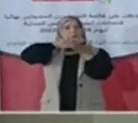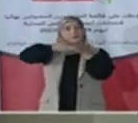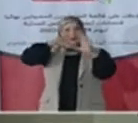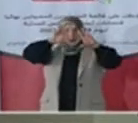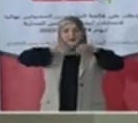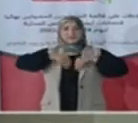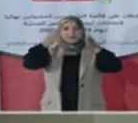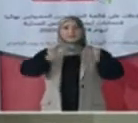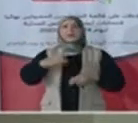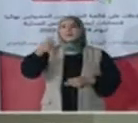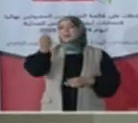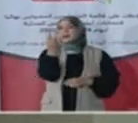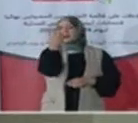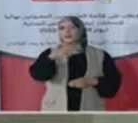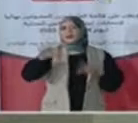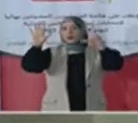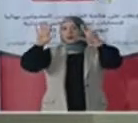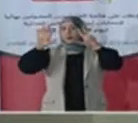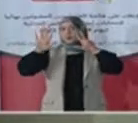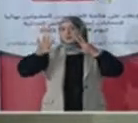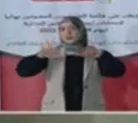من تجميع